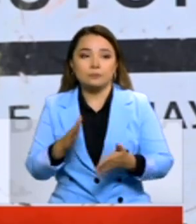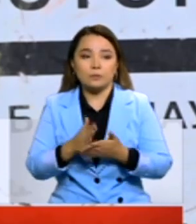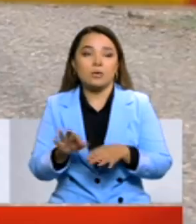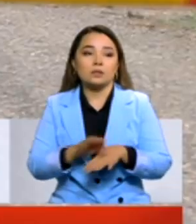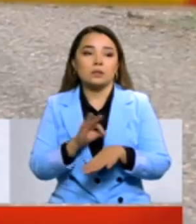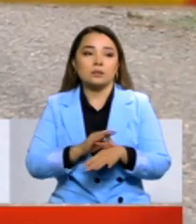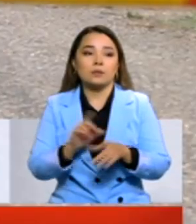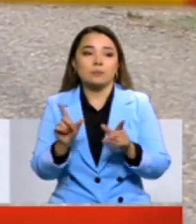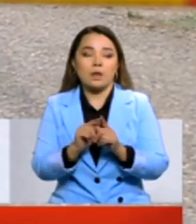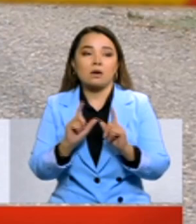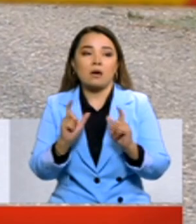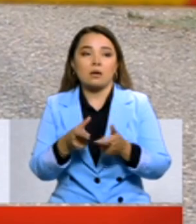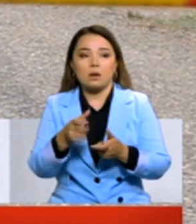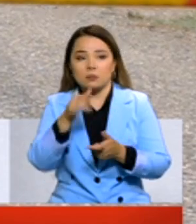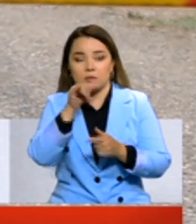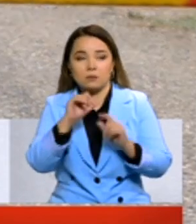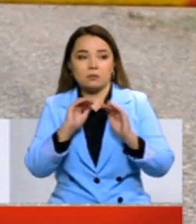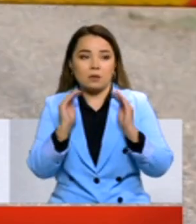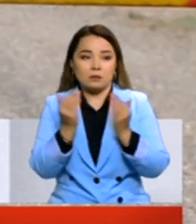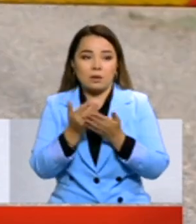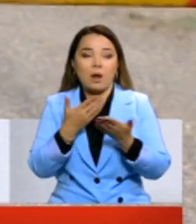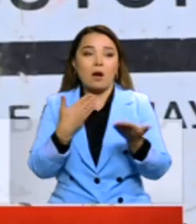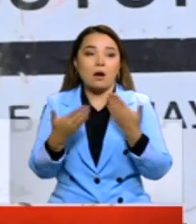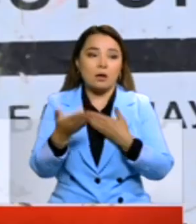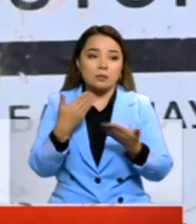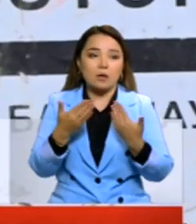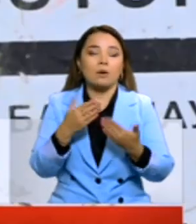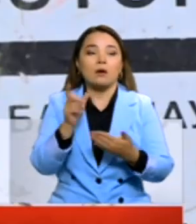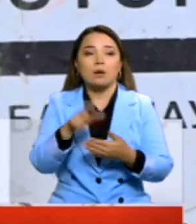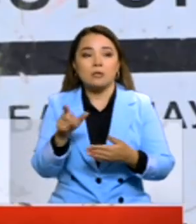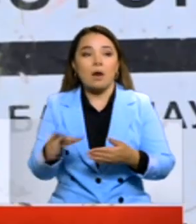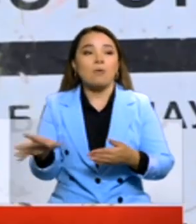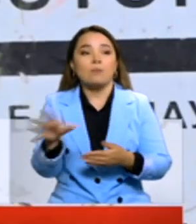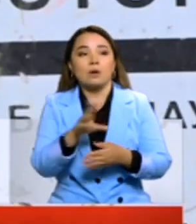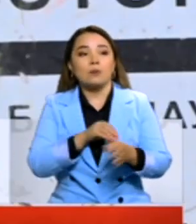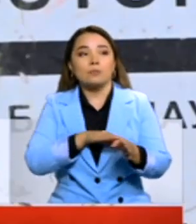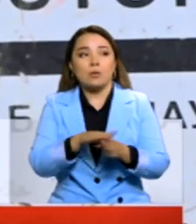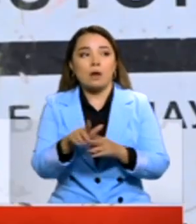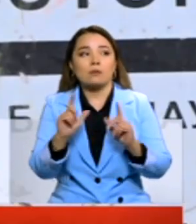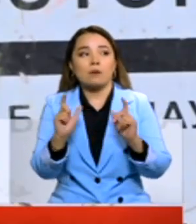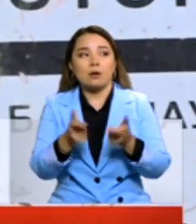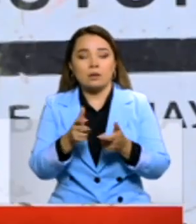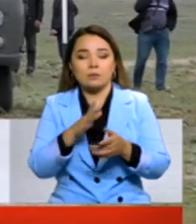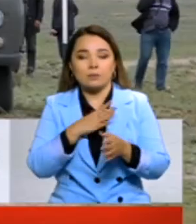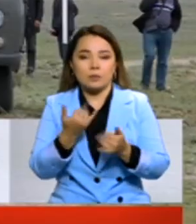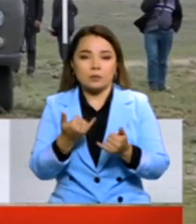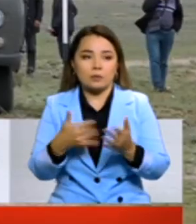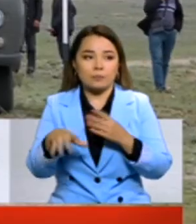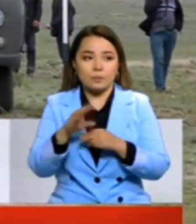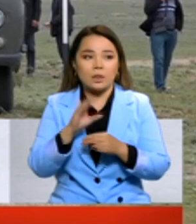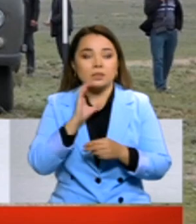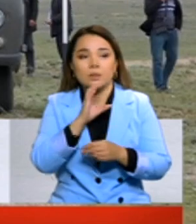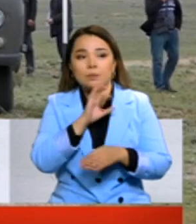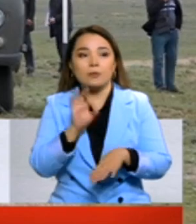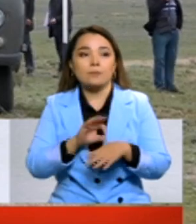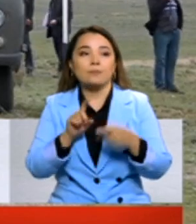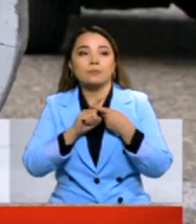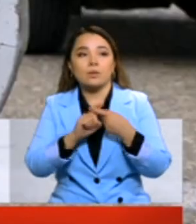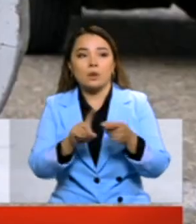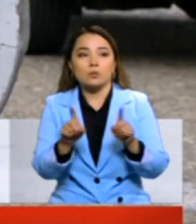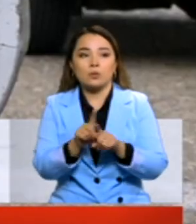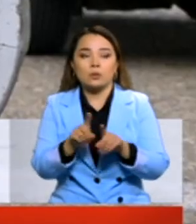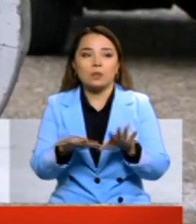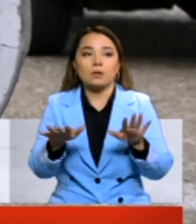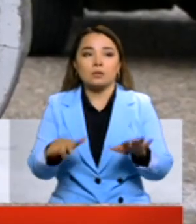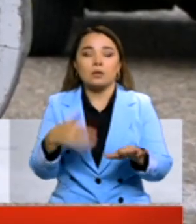жолдасы карантинге қойылды. Онымен қарым-қатынаста болған кісілердің барлығы тоже карантинге қойылды. Сібір жарасын жұқтыруы мүмкін деген